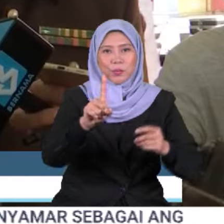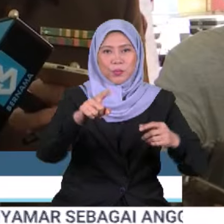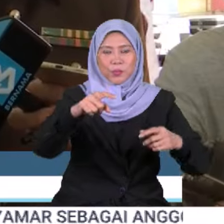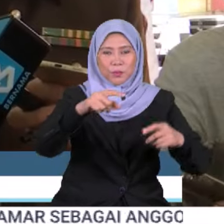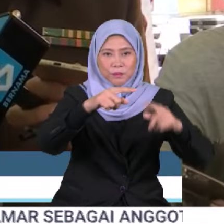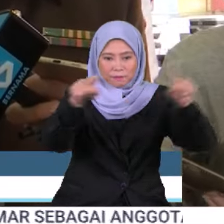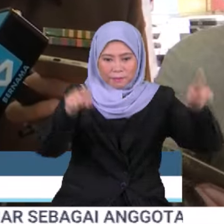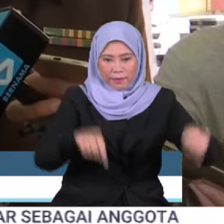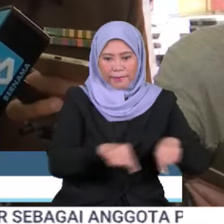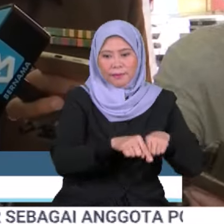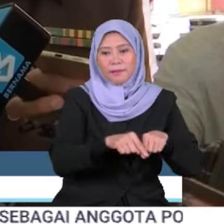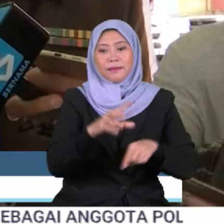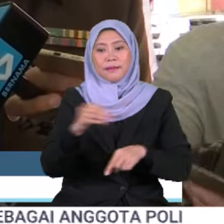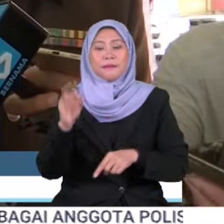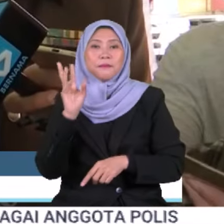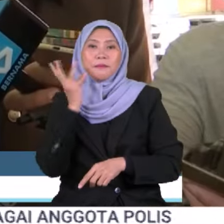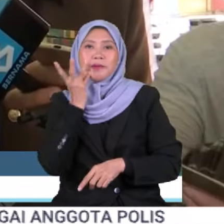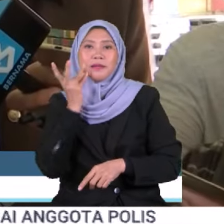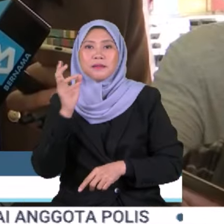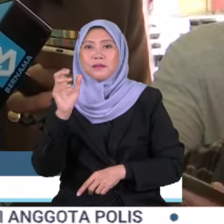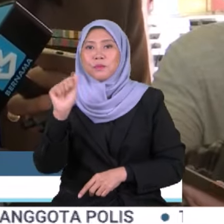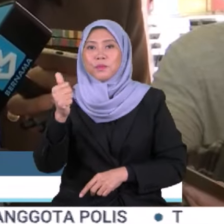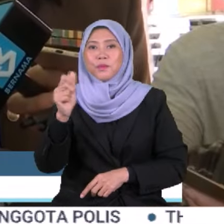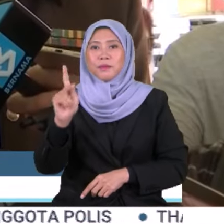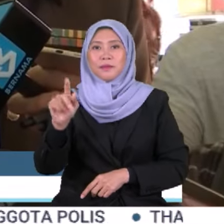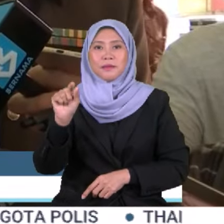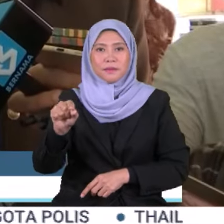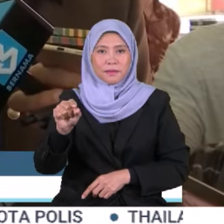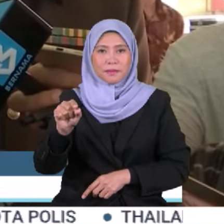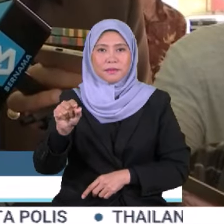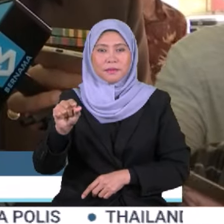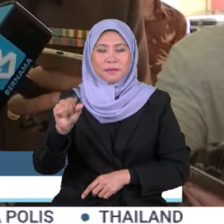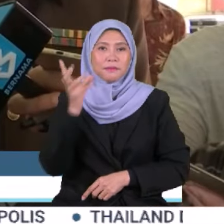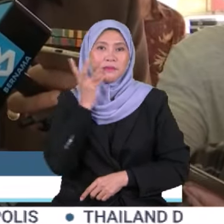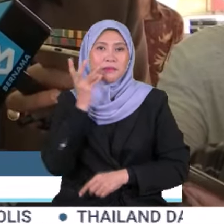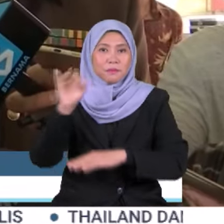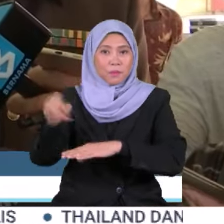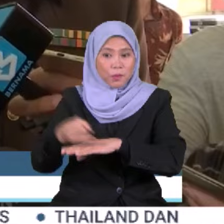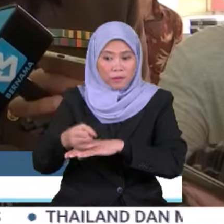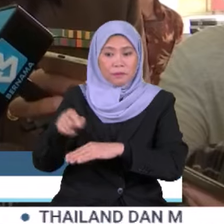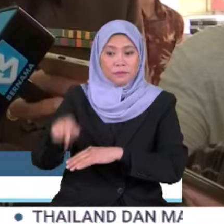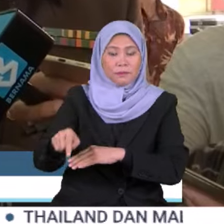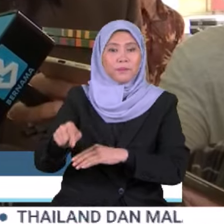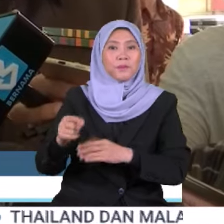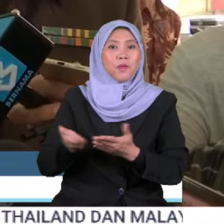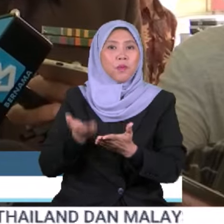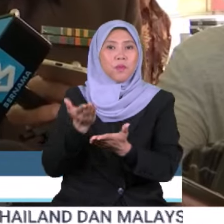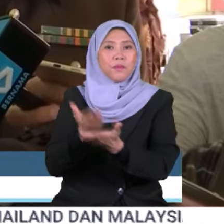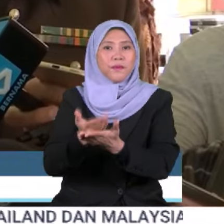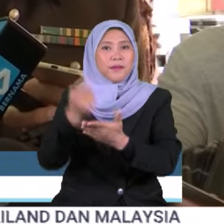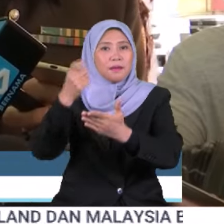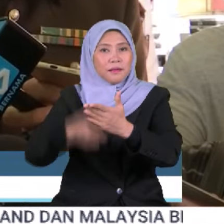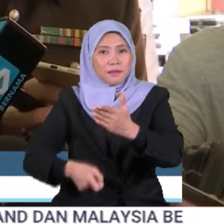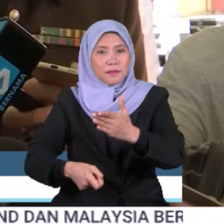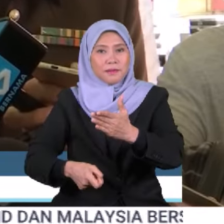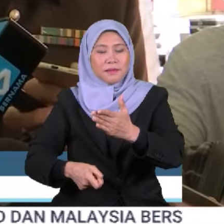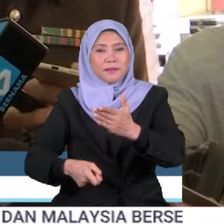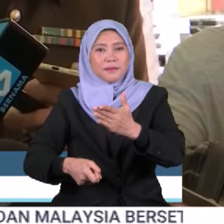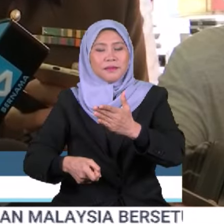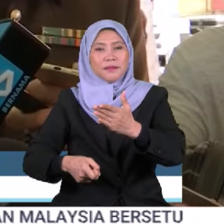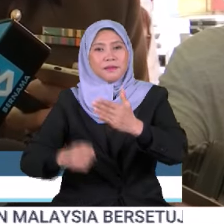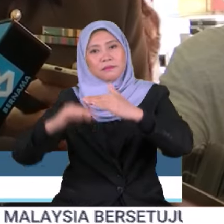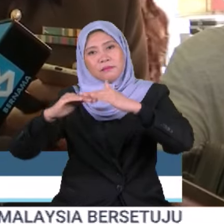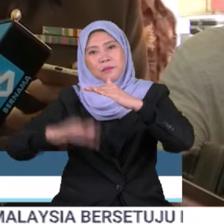Dan untuk beras 10 kilogram, beras import ini, kita akan tawarkan dengan harga tidak